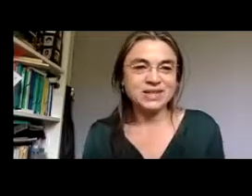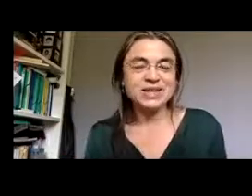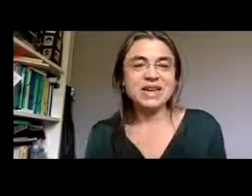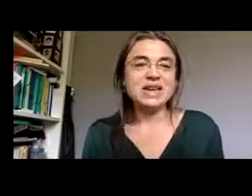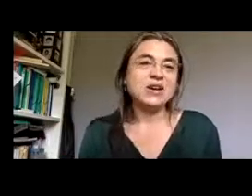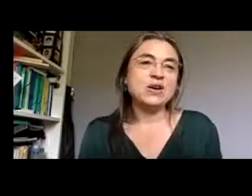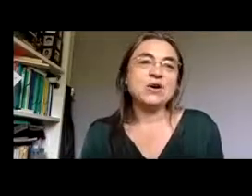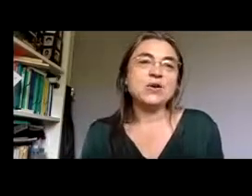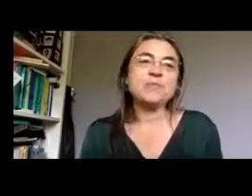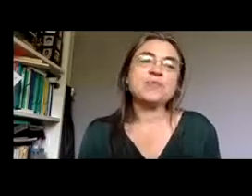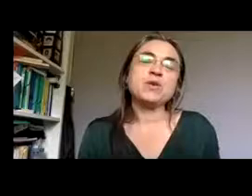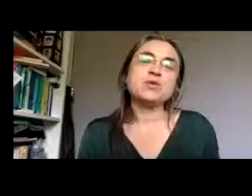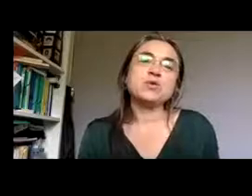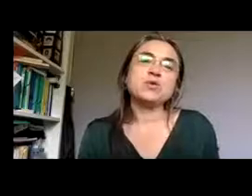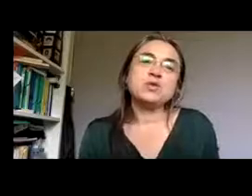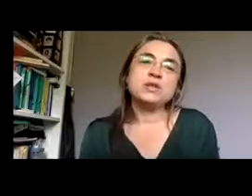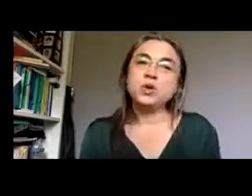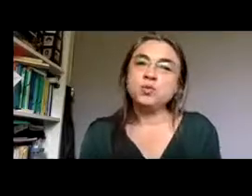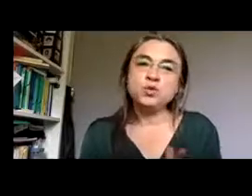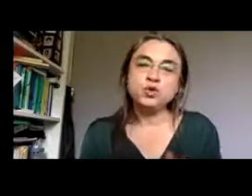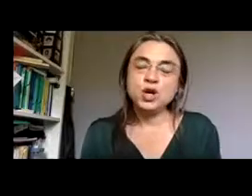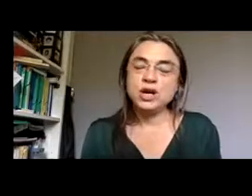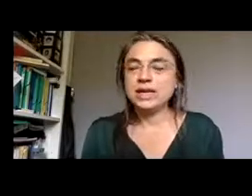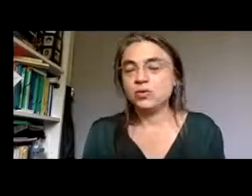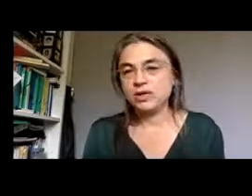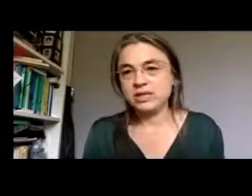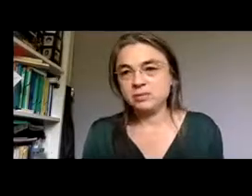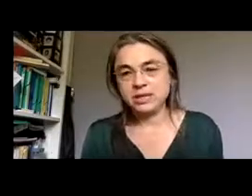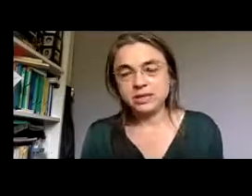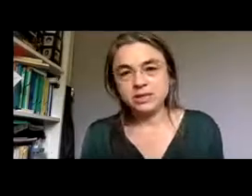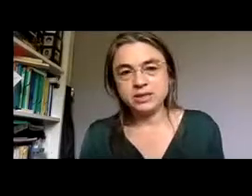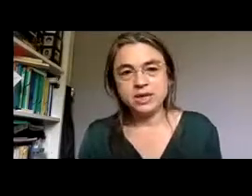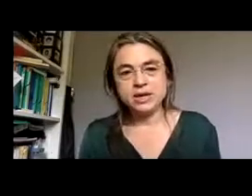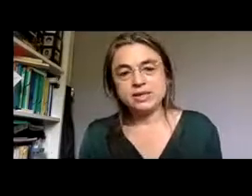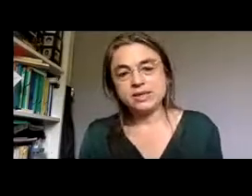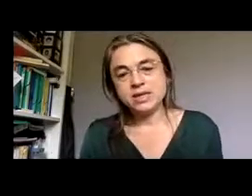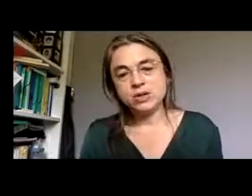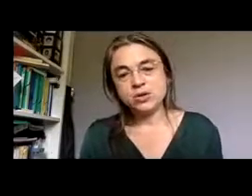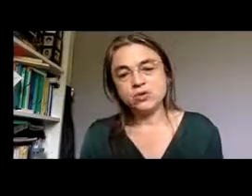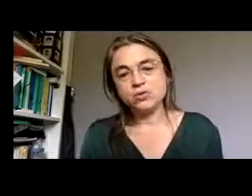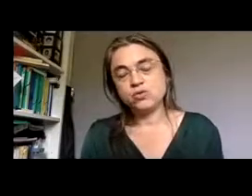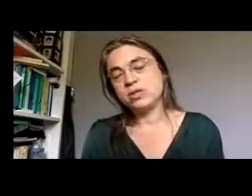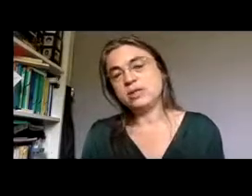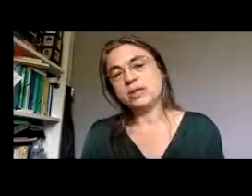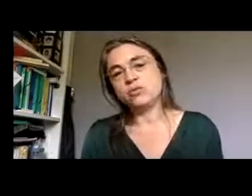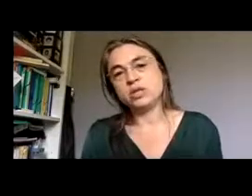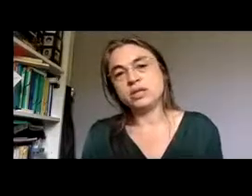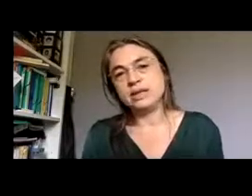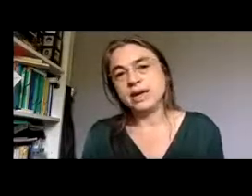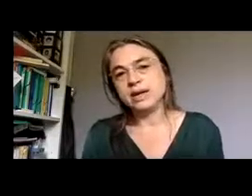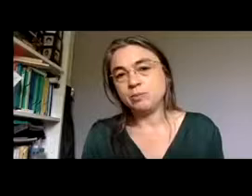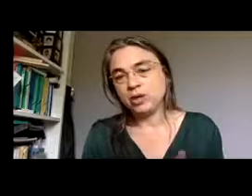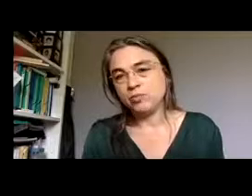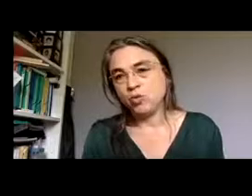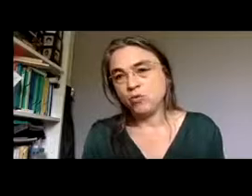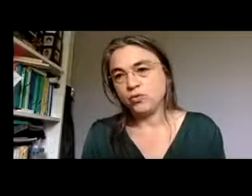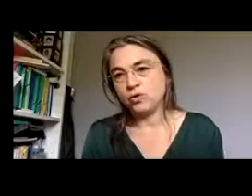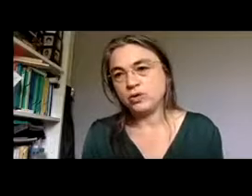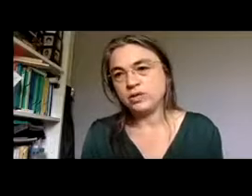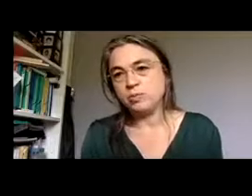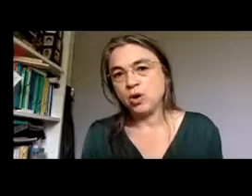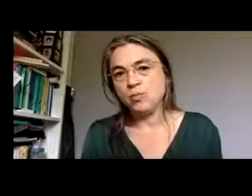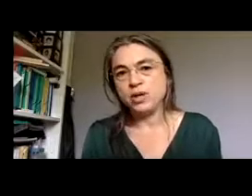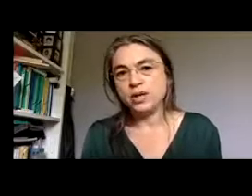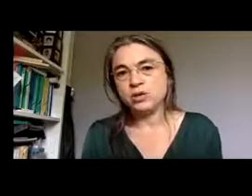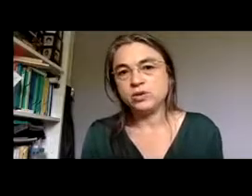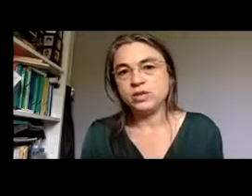background. Donc le syndrome de Usher, il y a 3 types cliniques. C'est une surdité congénitale qui peut être profonde dans le